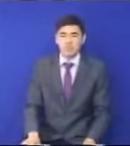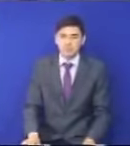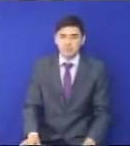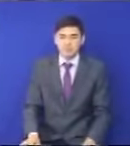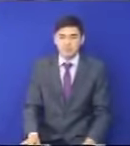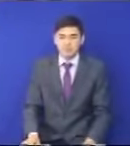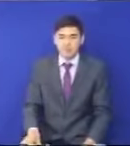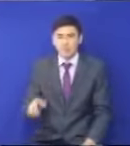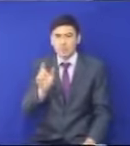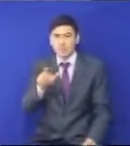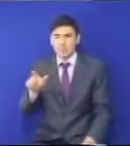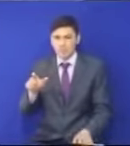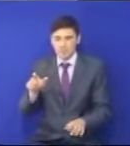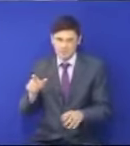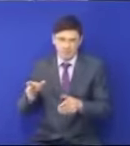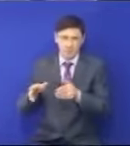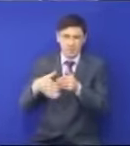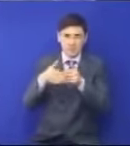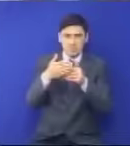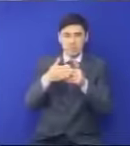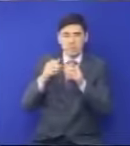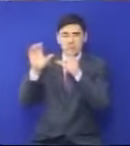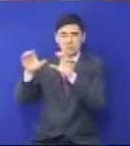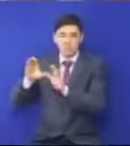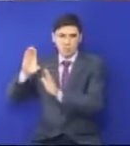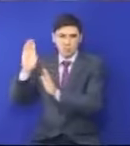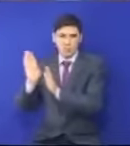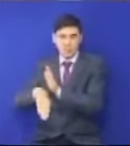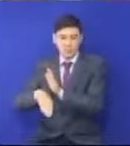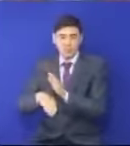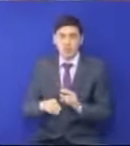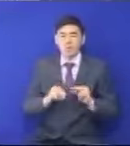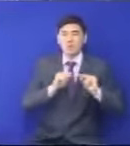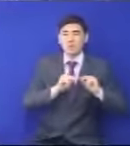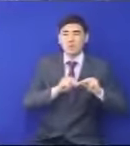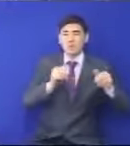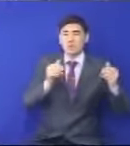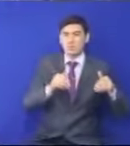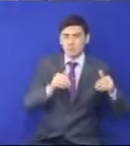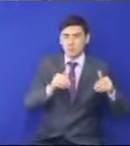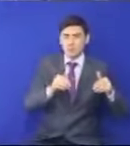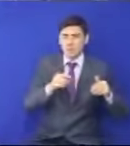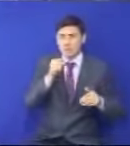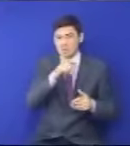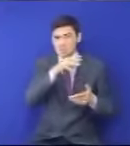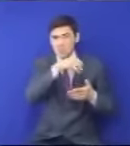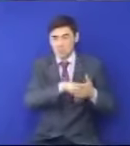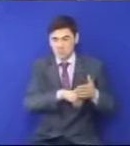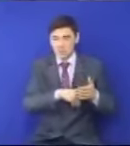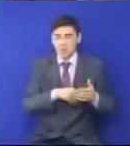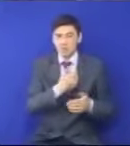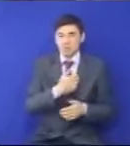Жазықсыз саяси қуғын сүргін құрбандарына айналған талай тұлғалардың есімі педагогикалық колледжбен тығыз байланысты. Бүгінде білім ордасында